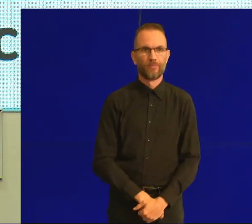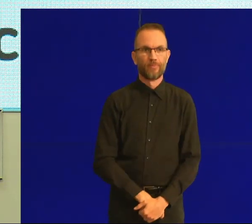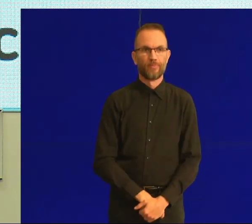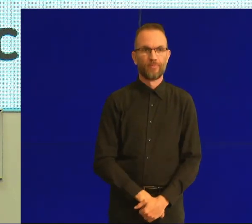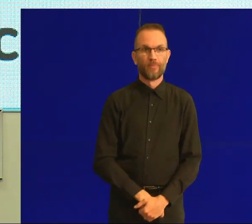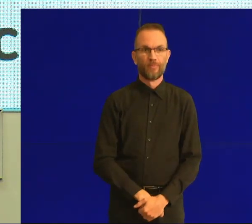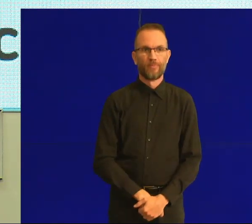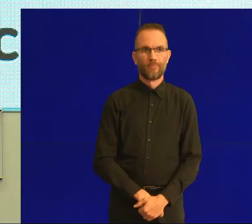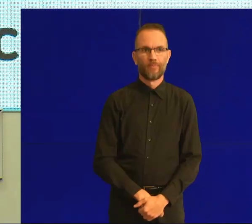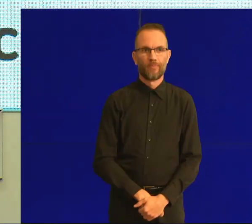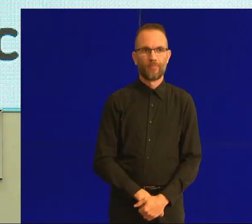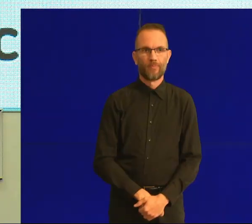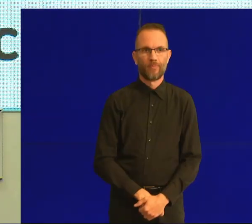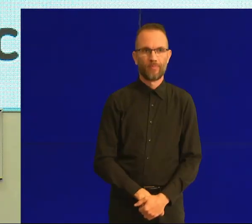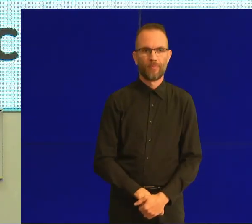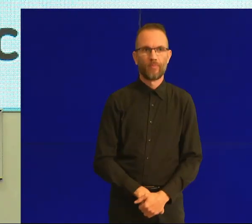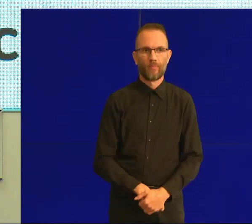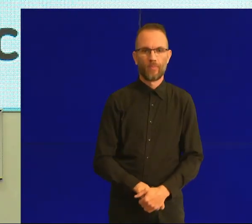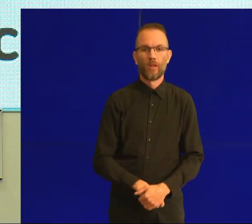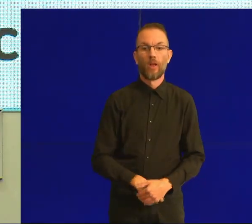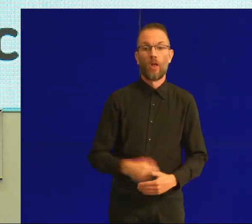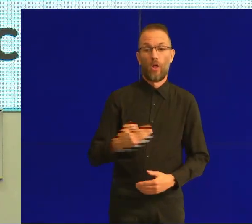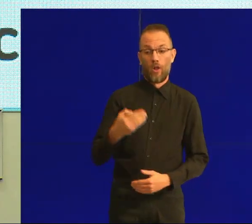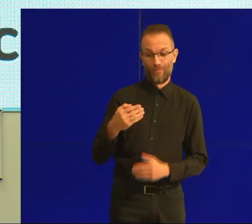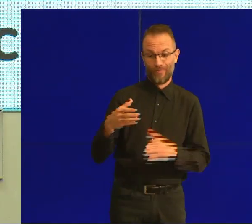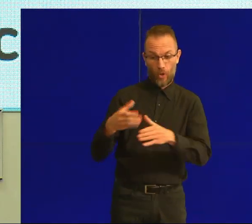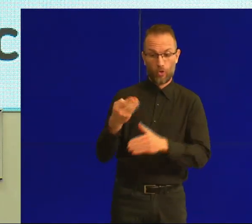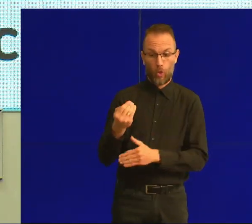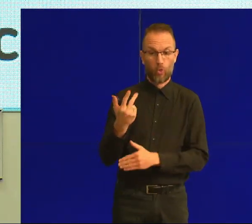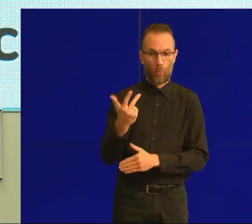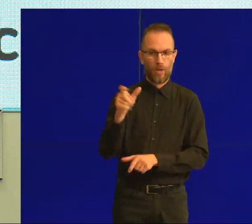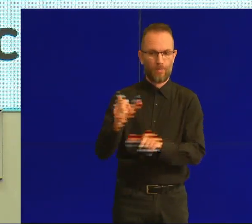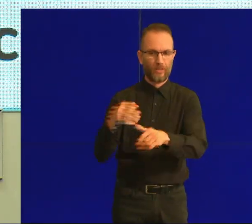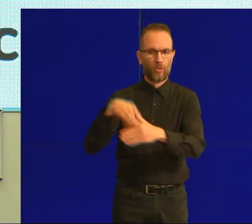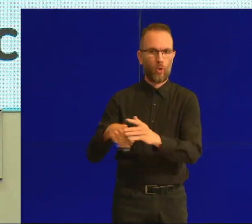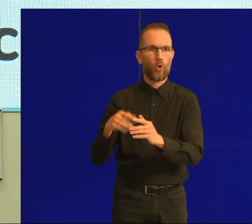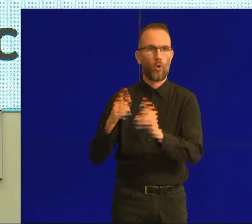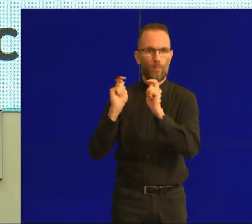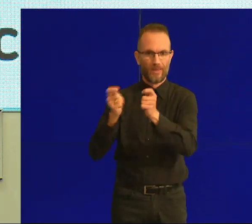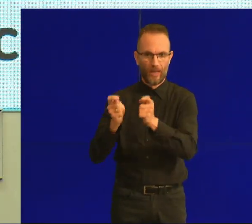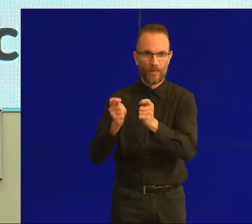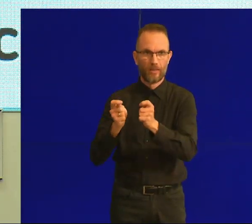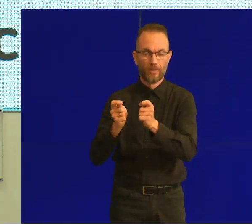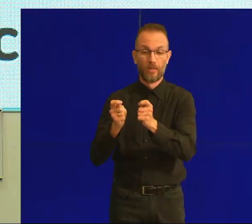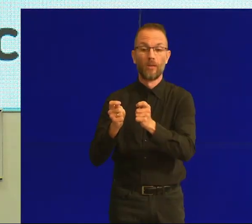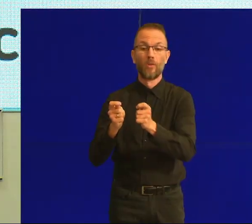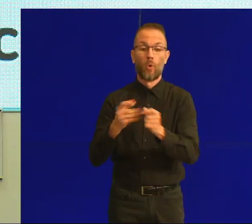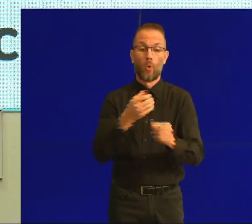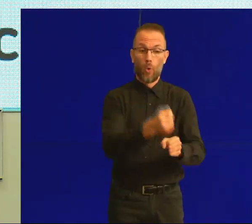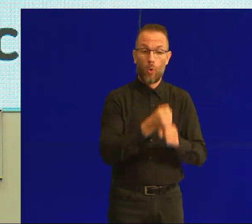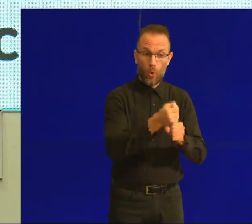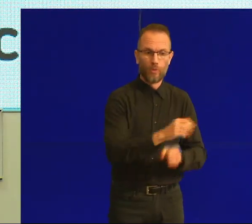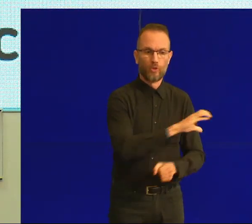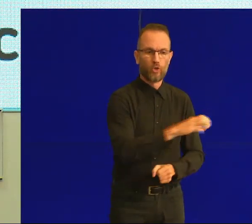personnes sont décédées à l'hôpital et 190 deux sont décédés dans des maisons de repos